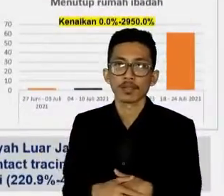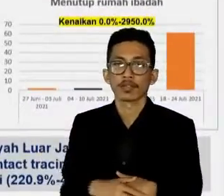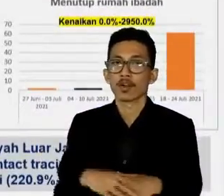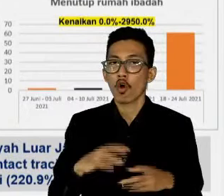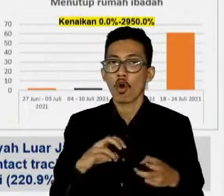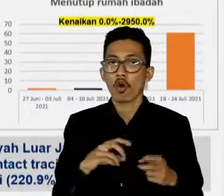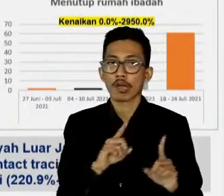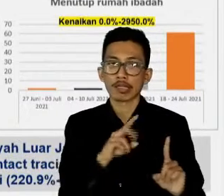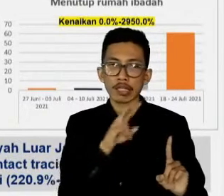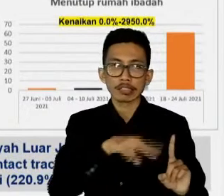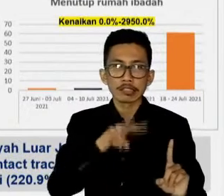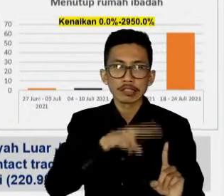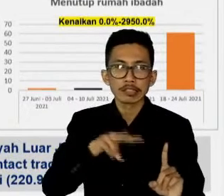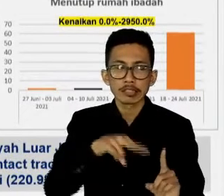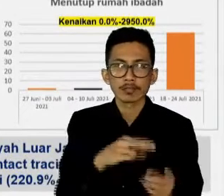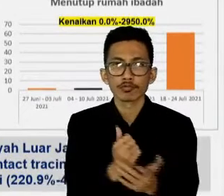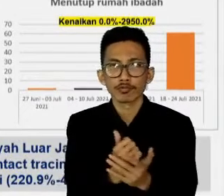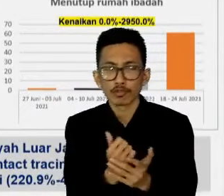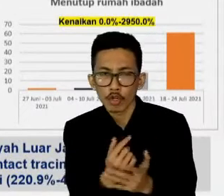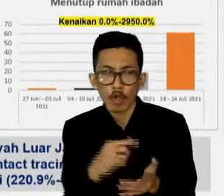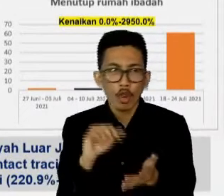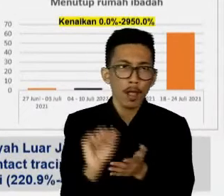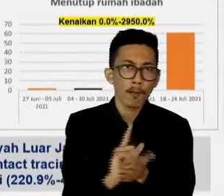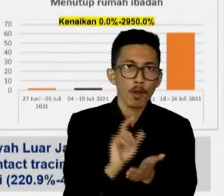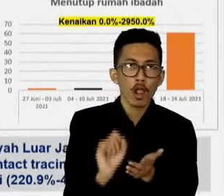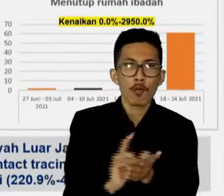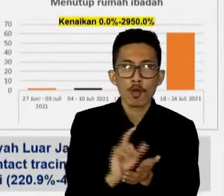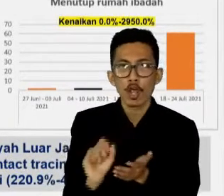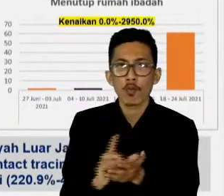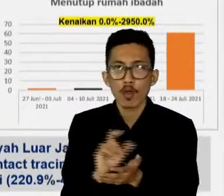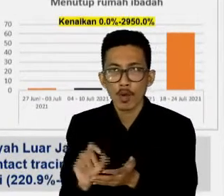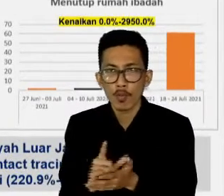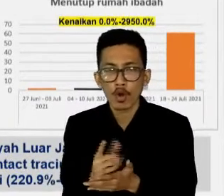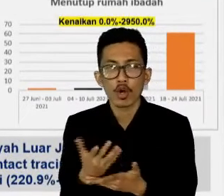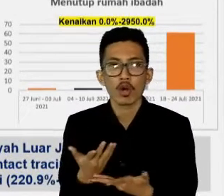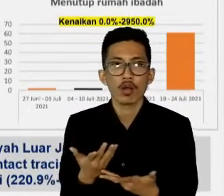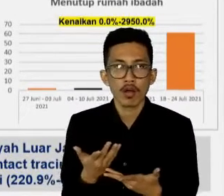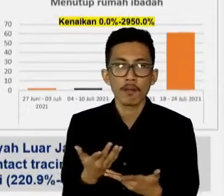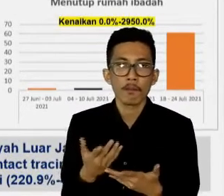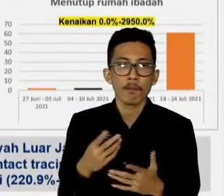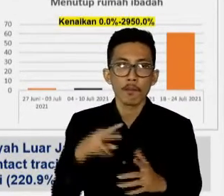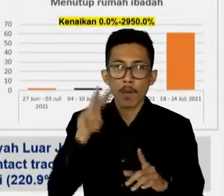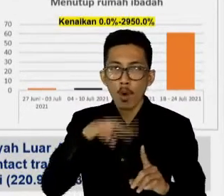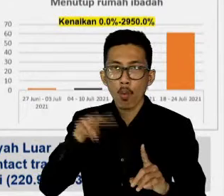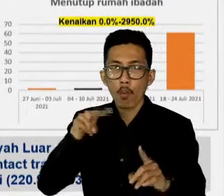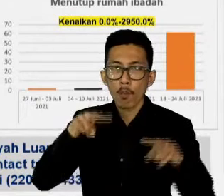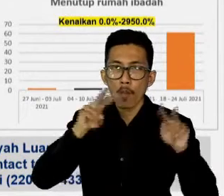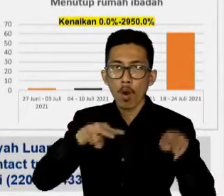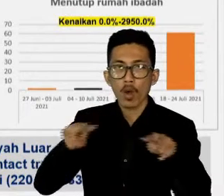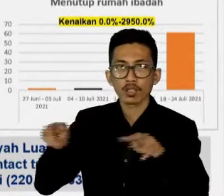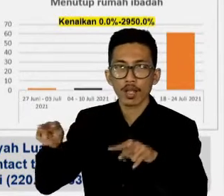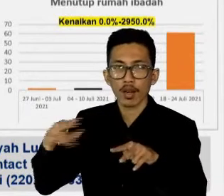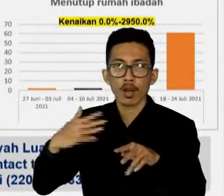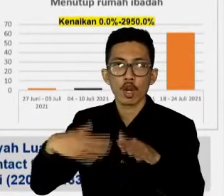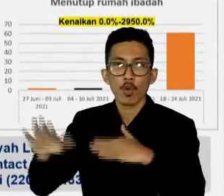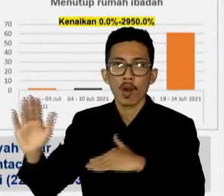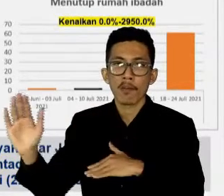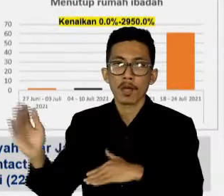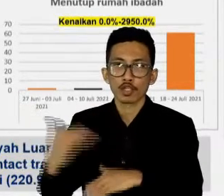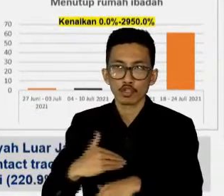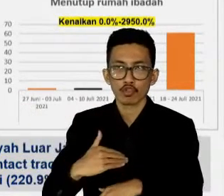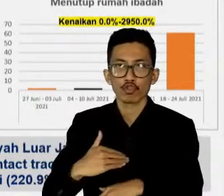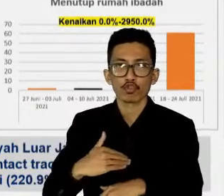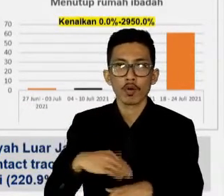10 kali lipat. Jadi mereka digenjot sekali untuk pelaporan kontak tracingnya. Yang ketiga pengawasan keluar masuk wilayah, ini naik